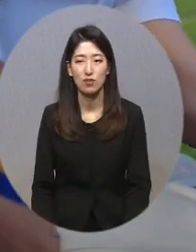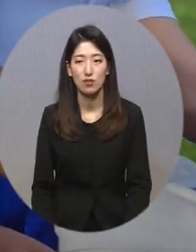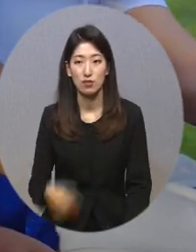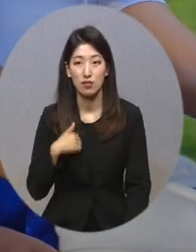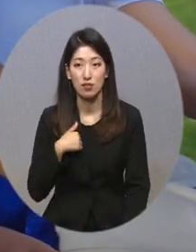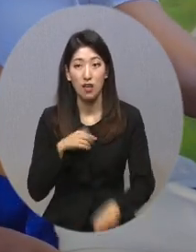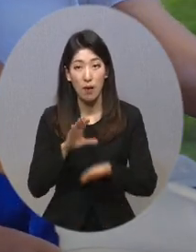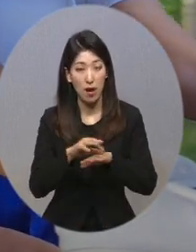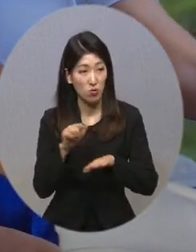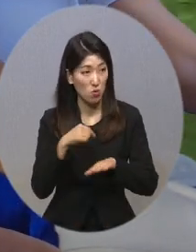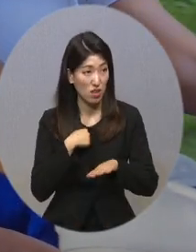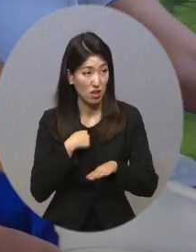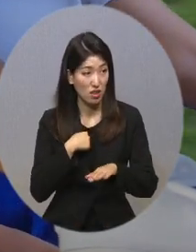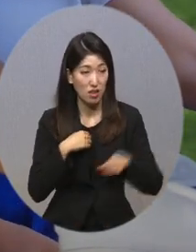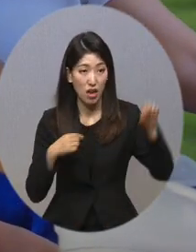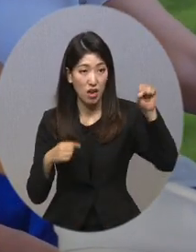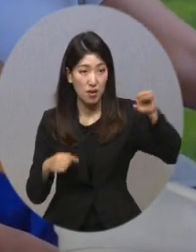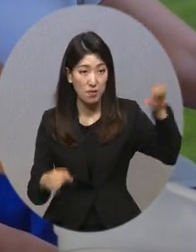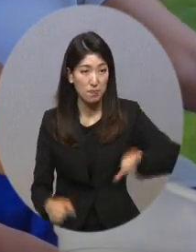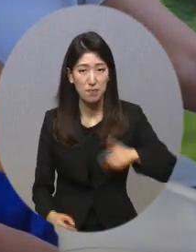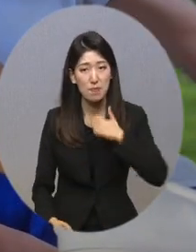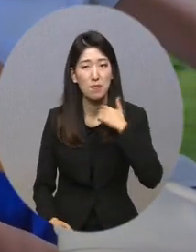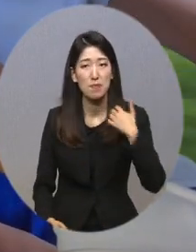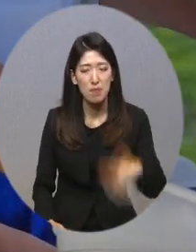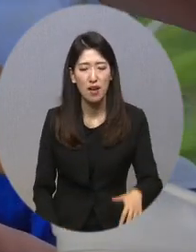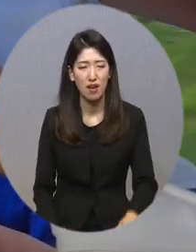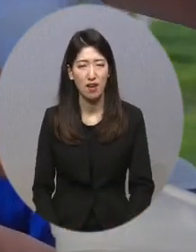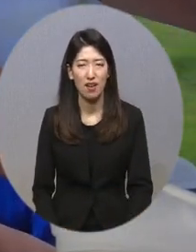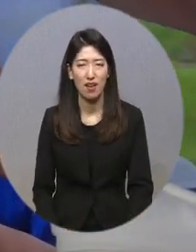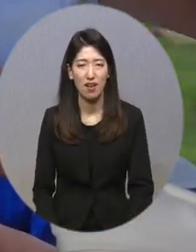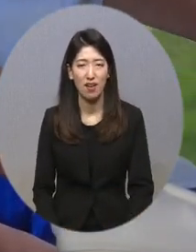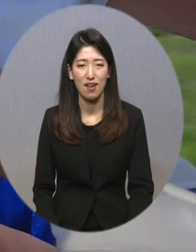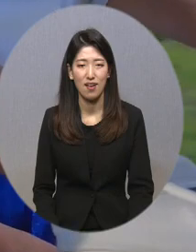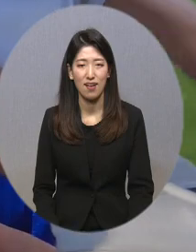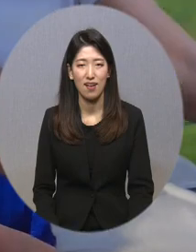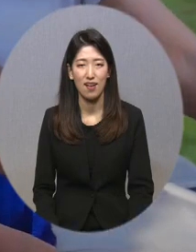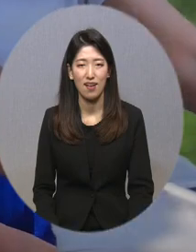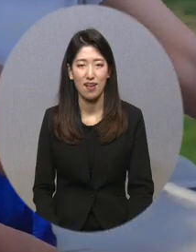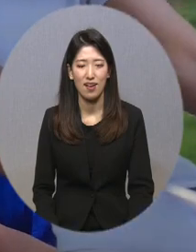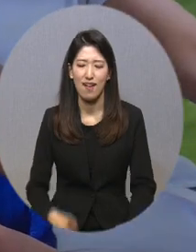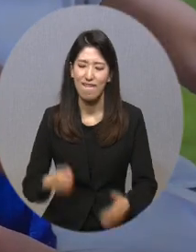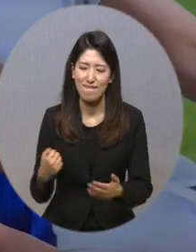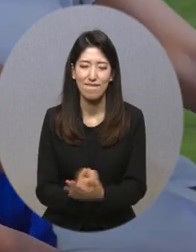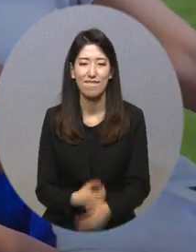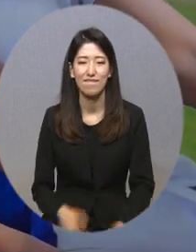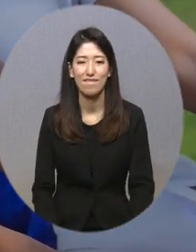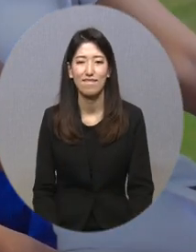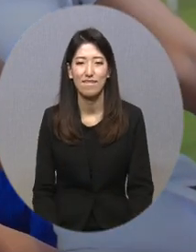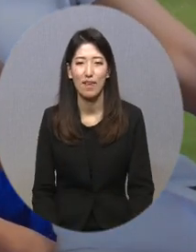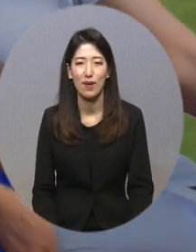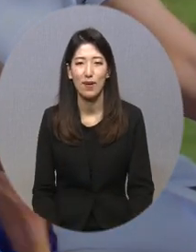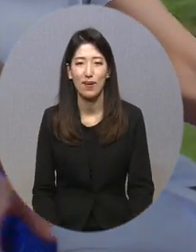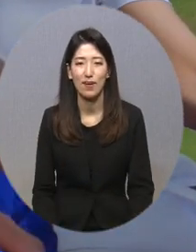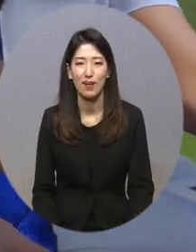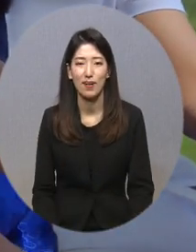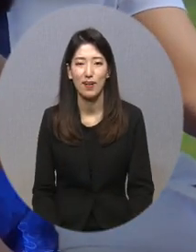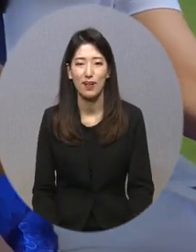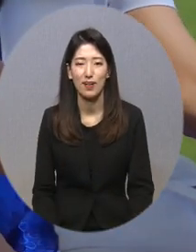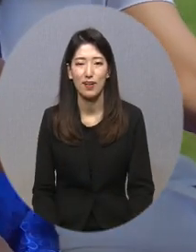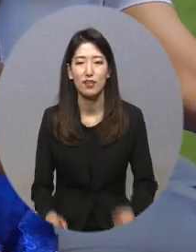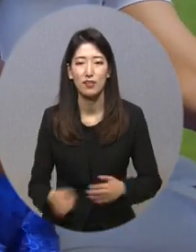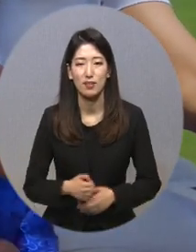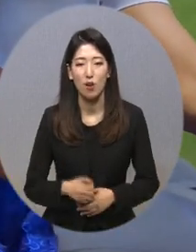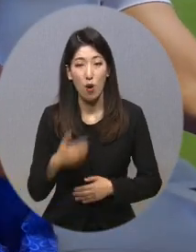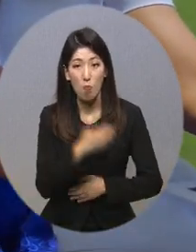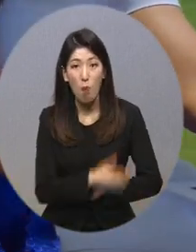방송에서 나를 누른 사람 없었어. 그치. 오, 내가 다 이겼단 말이야. 대박. 아, 역시 몸이 이렇게 딱 풀리고 나면.